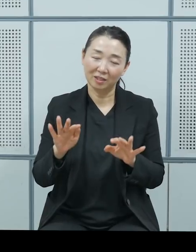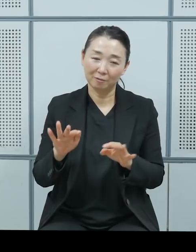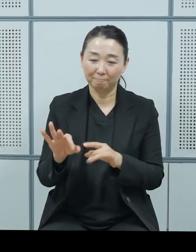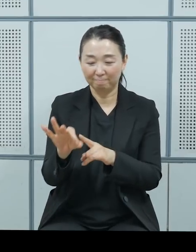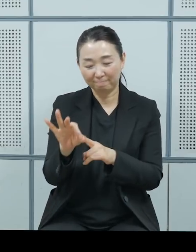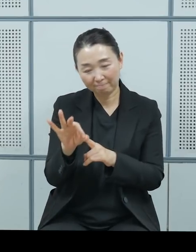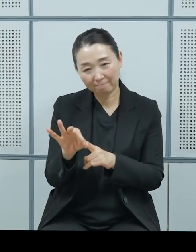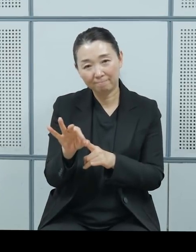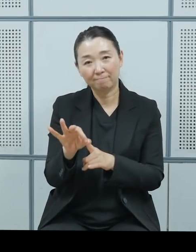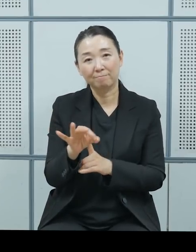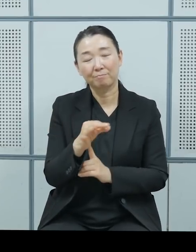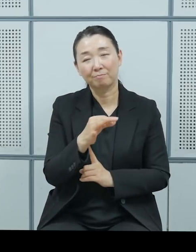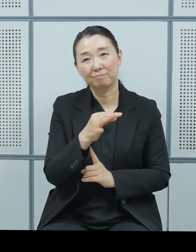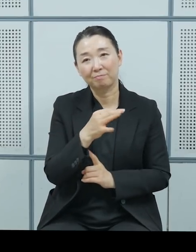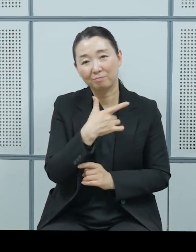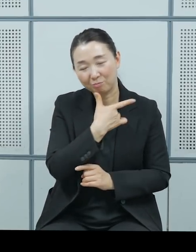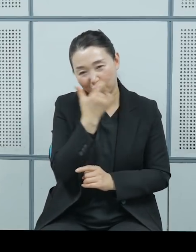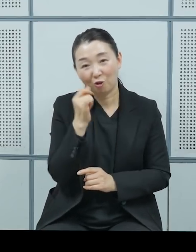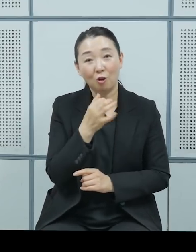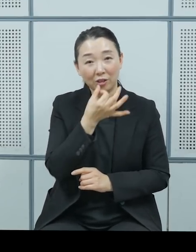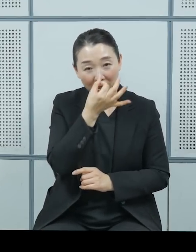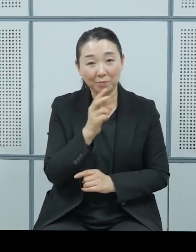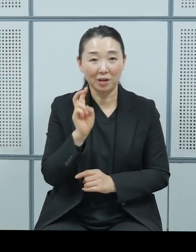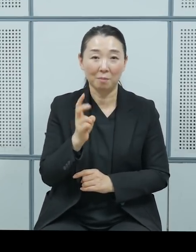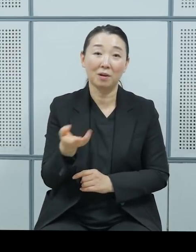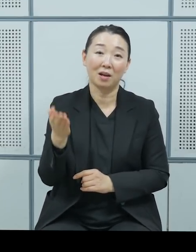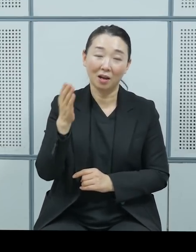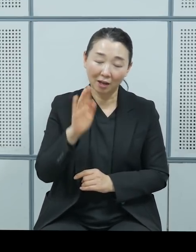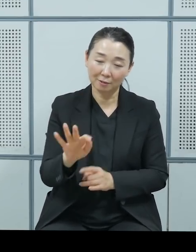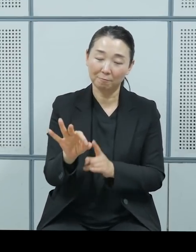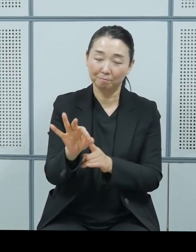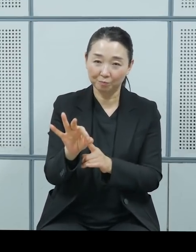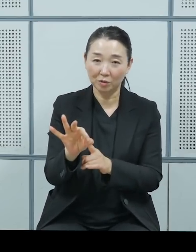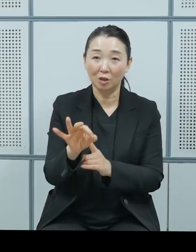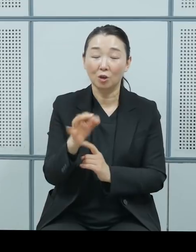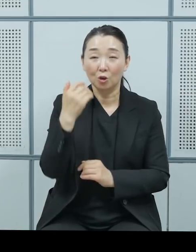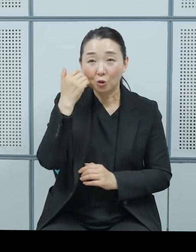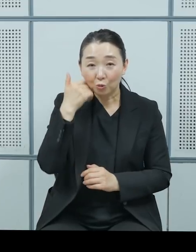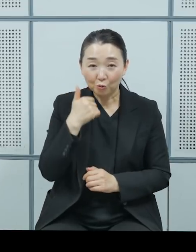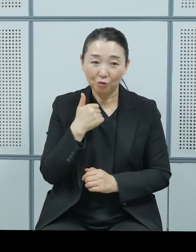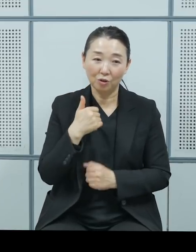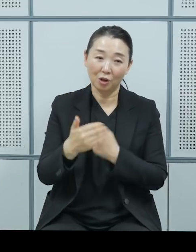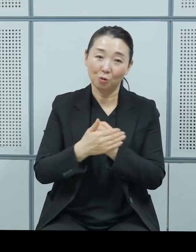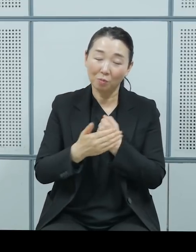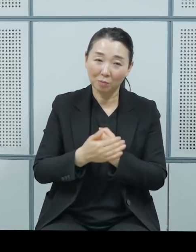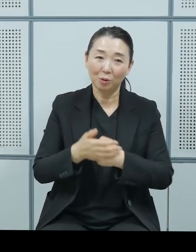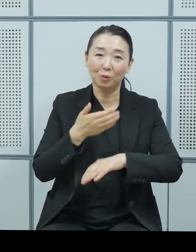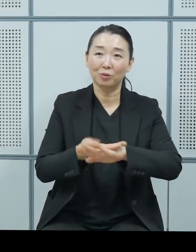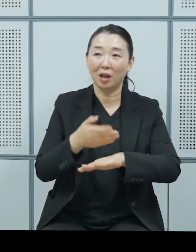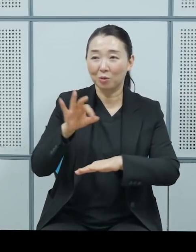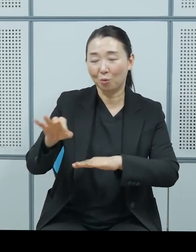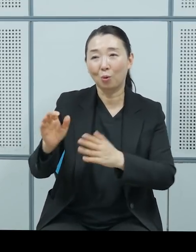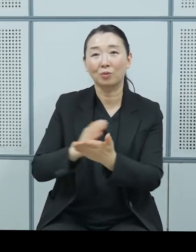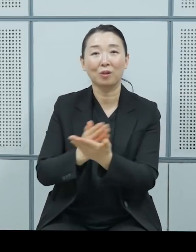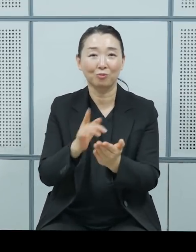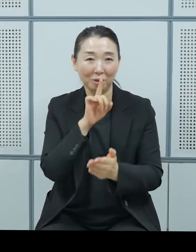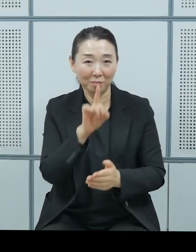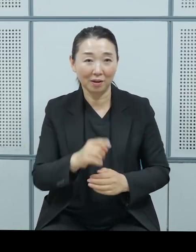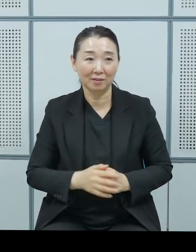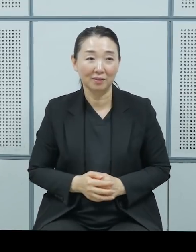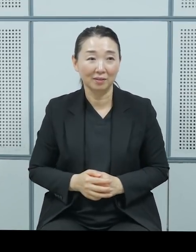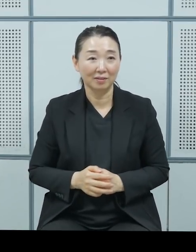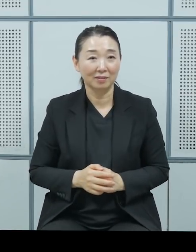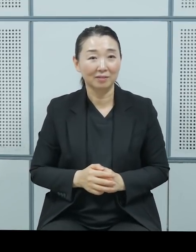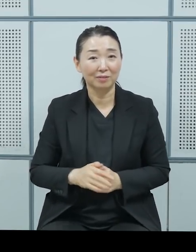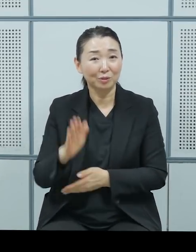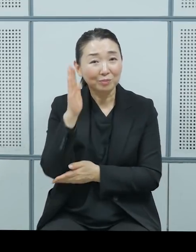재정적으로 많이 힘드실 것 같은데 지금 목사님 오히려 재정적으로 누군가 도움을 받게 되면 그 재정을 또 다른 데 나누어 주신다고 하는데